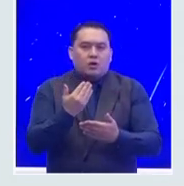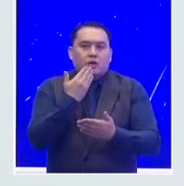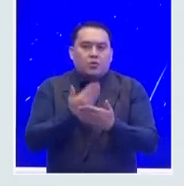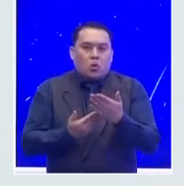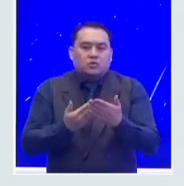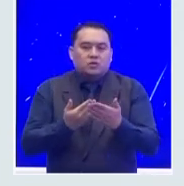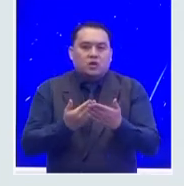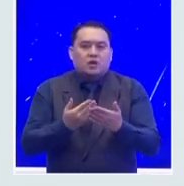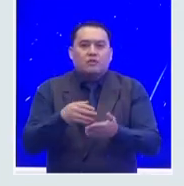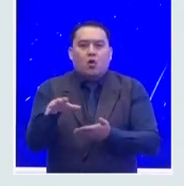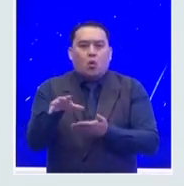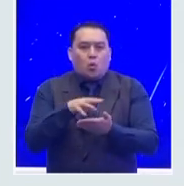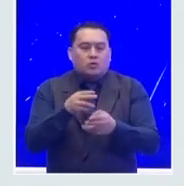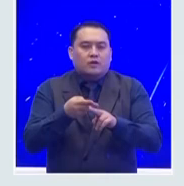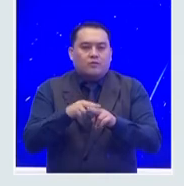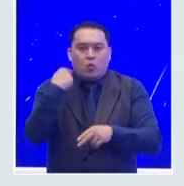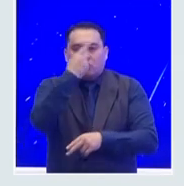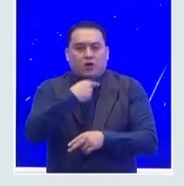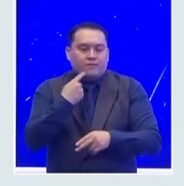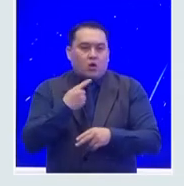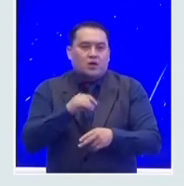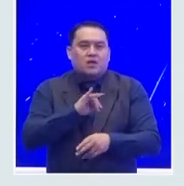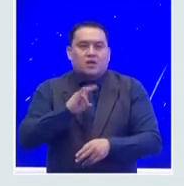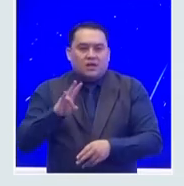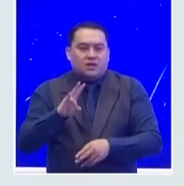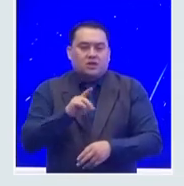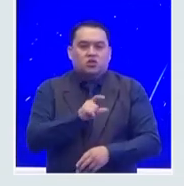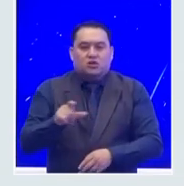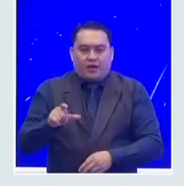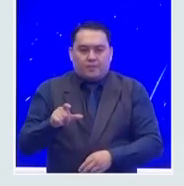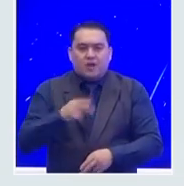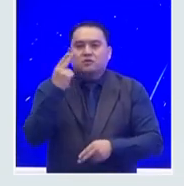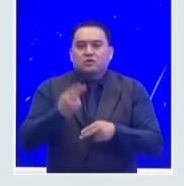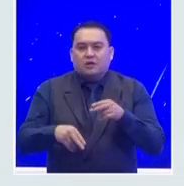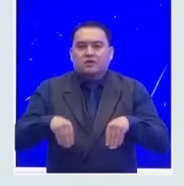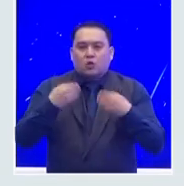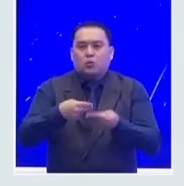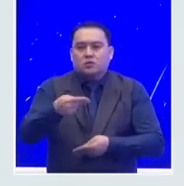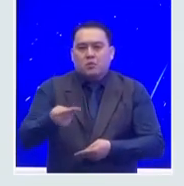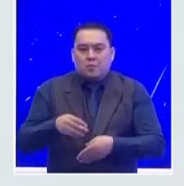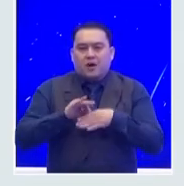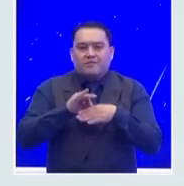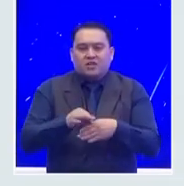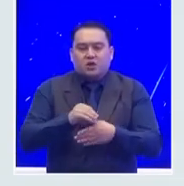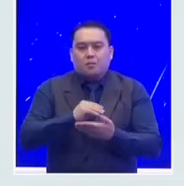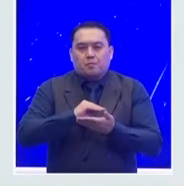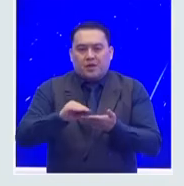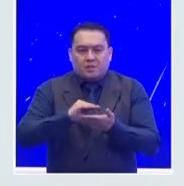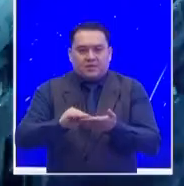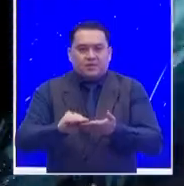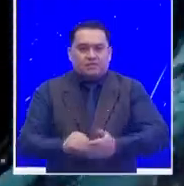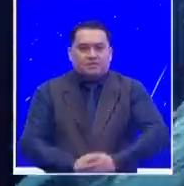населения в качестве идентификации респондента будет использоваться ИИН опрашиваемого лица. По завершении выдается справка о прохождении переписи